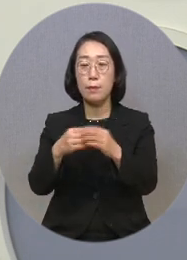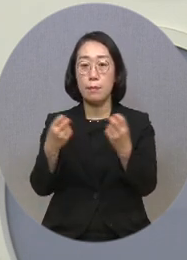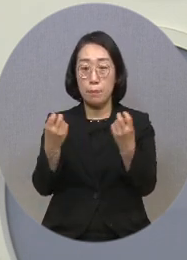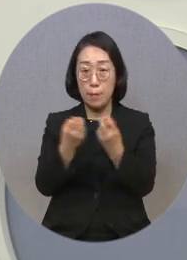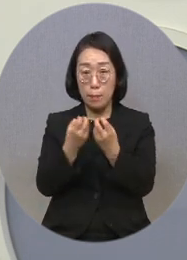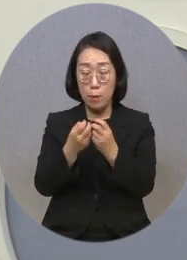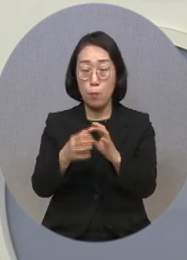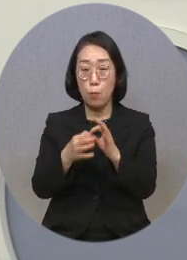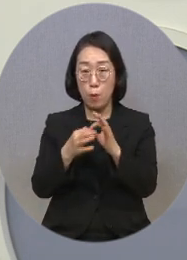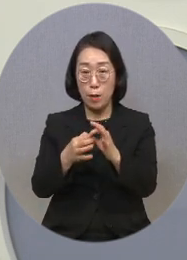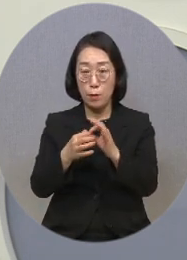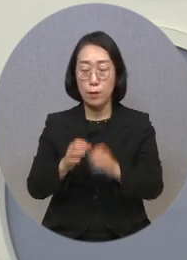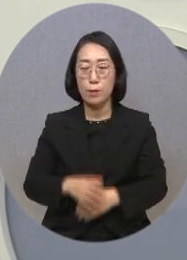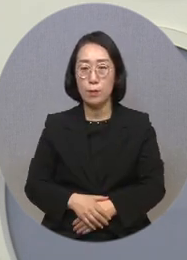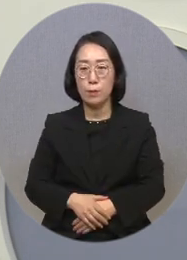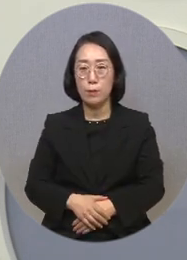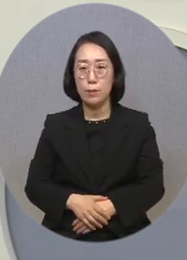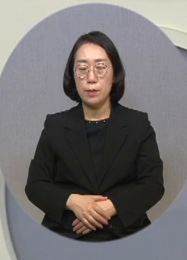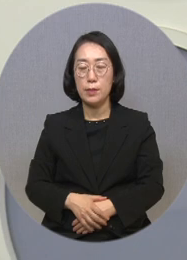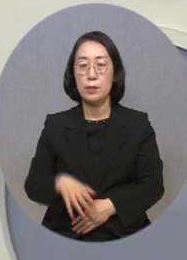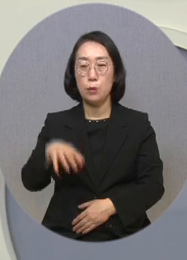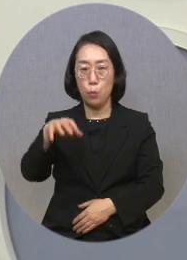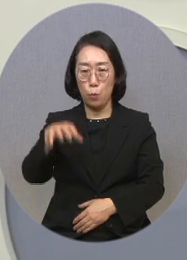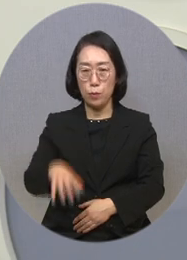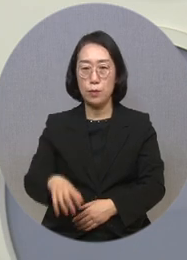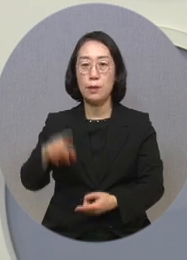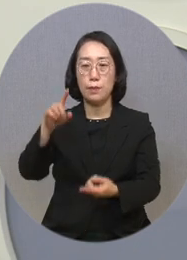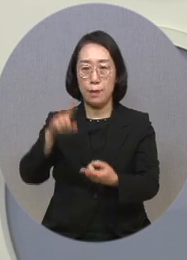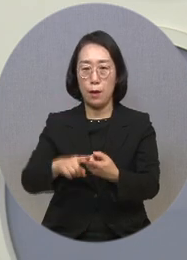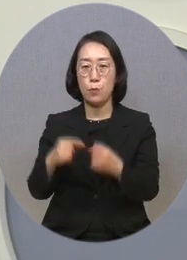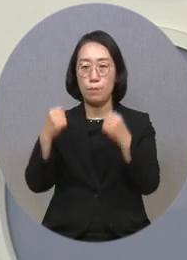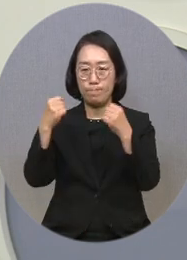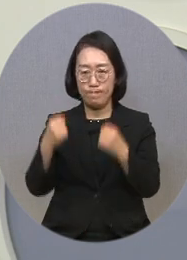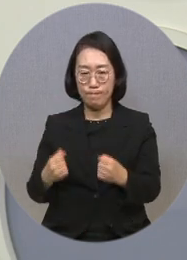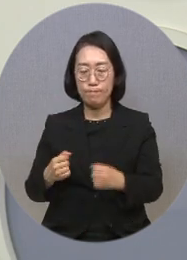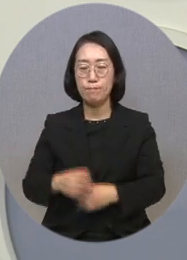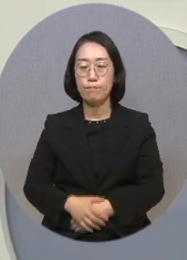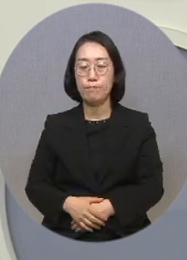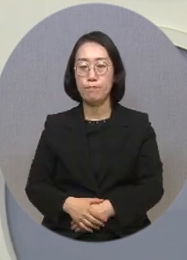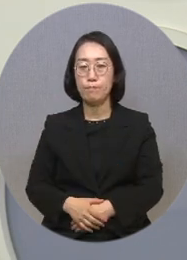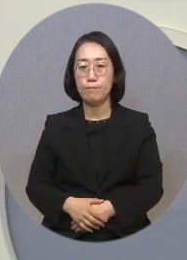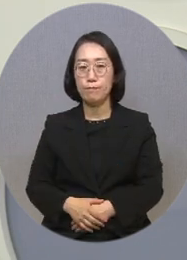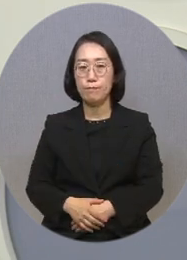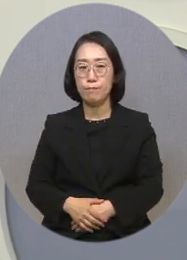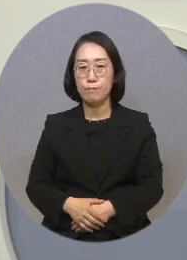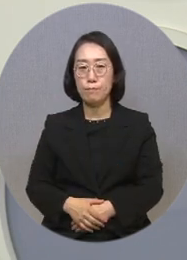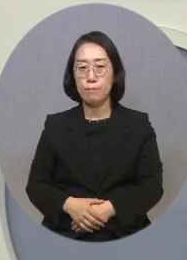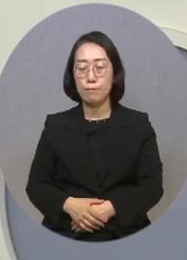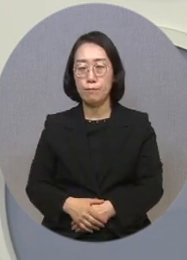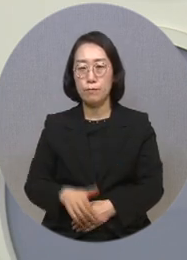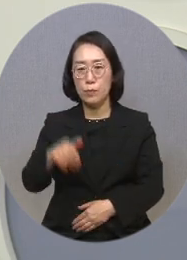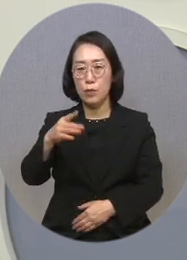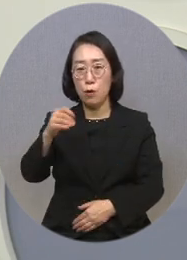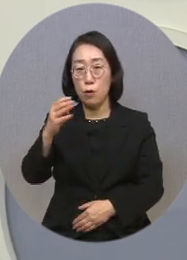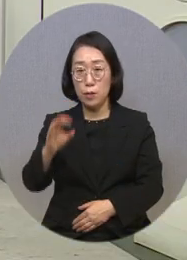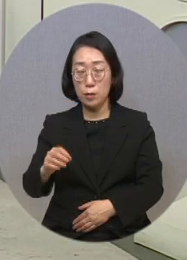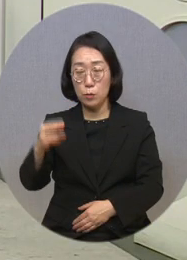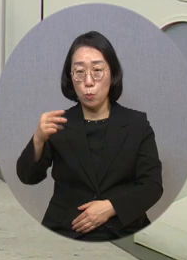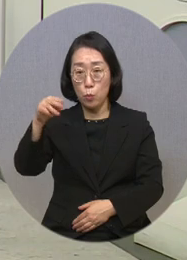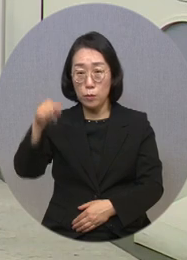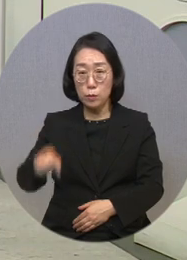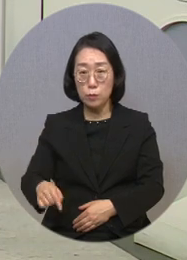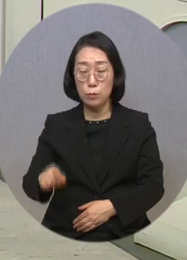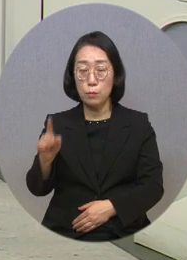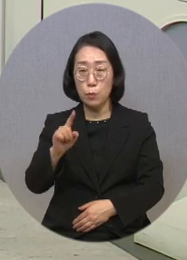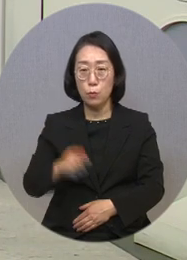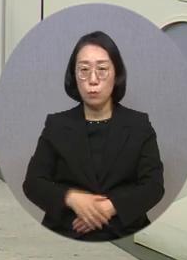것 때문에 제가 그 자리를 잇게 됐고 청홍의 도수를 맞춰라 해서 그 청홍의 도수가 뭔가 했더니